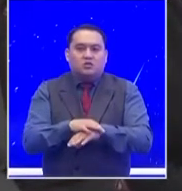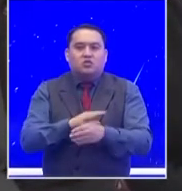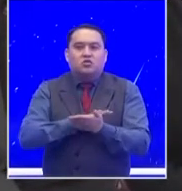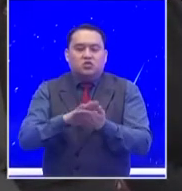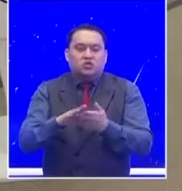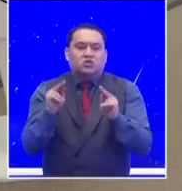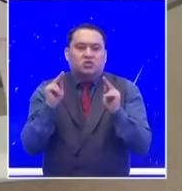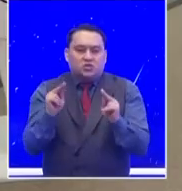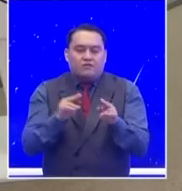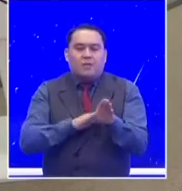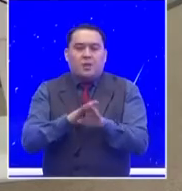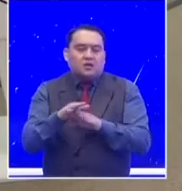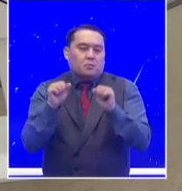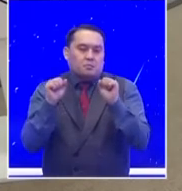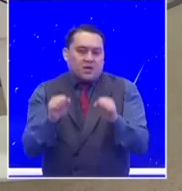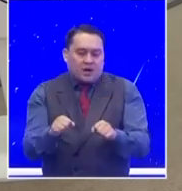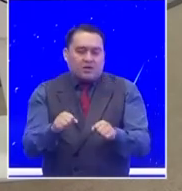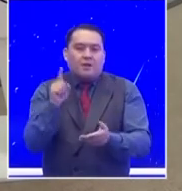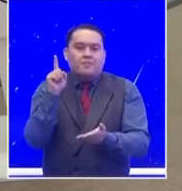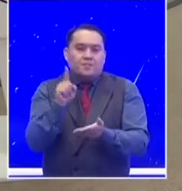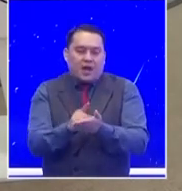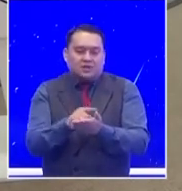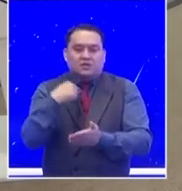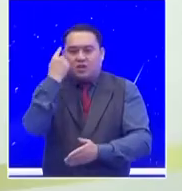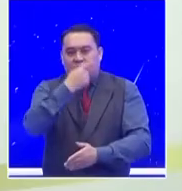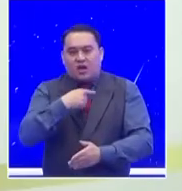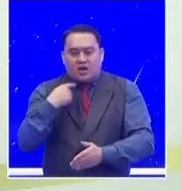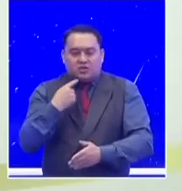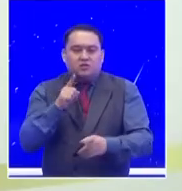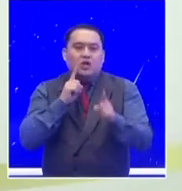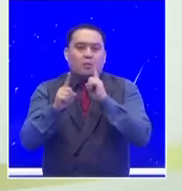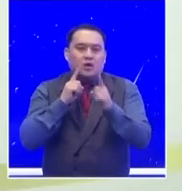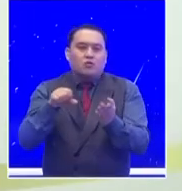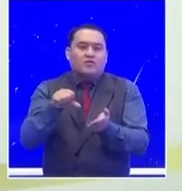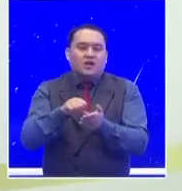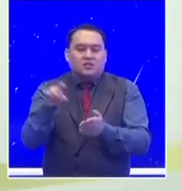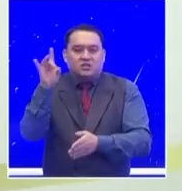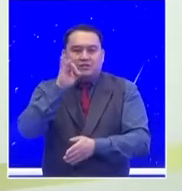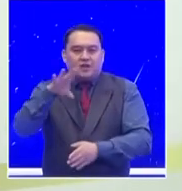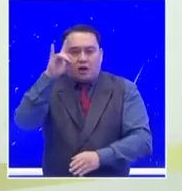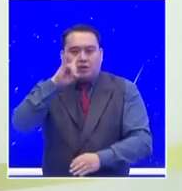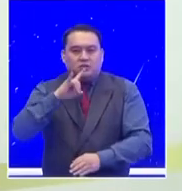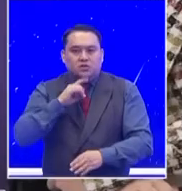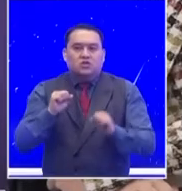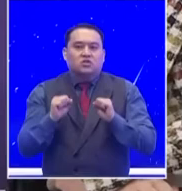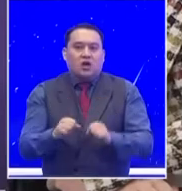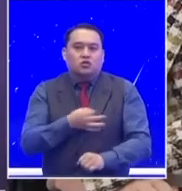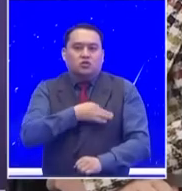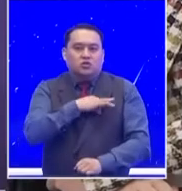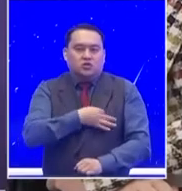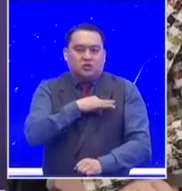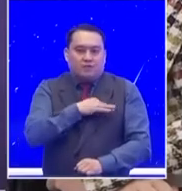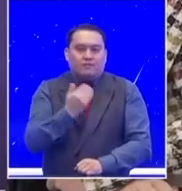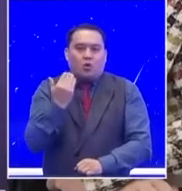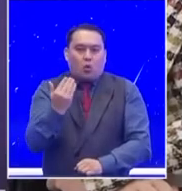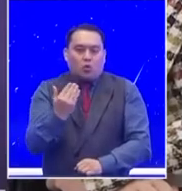прозрачности, осуществлении прав и обязанностей лиц. Коучем семинара выступила известный в Казахстане правозащитник Зауреш